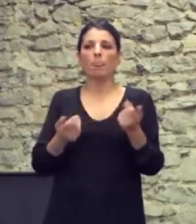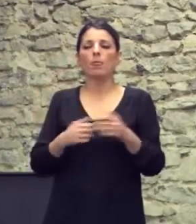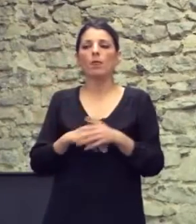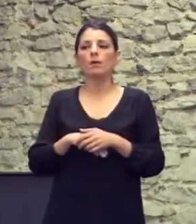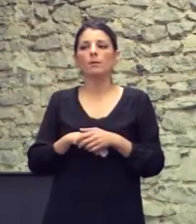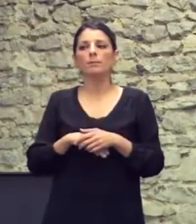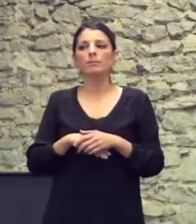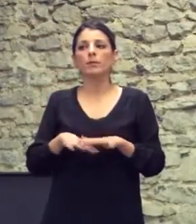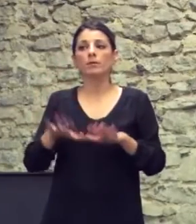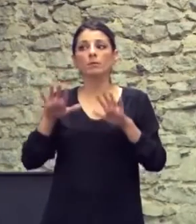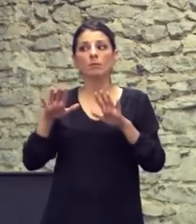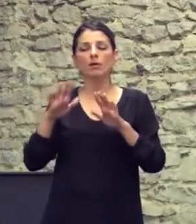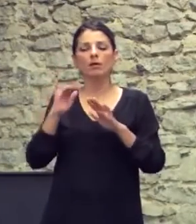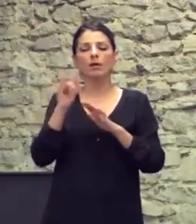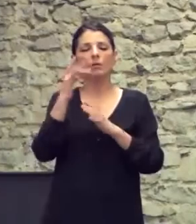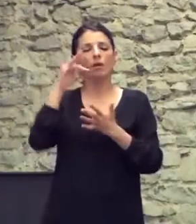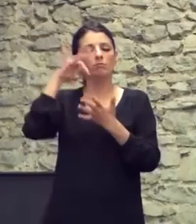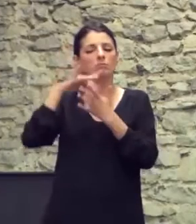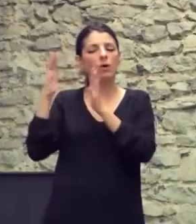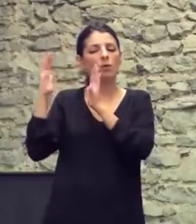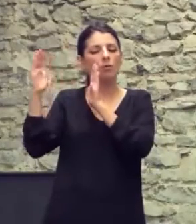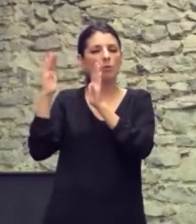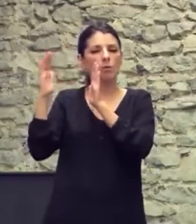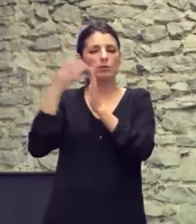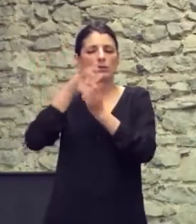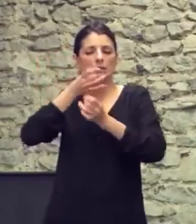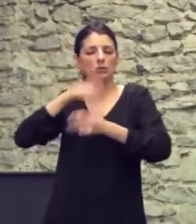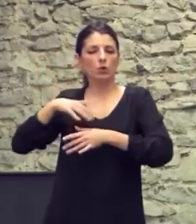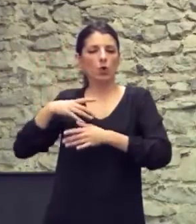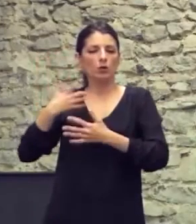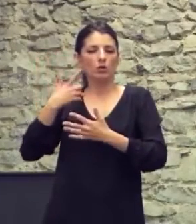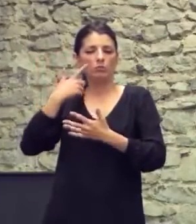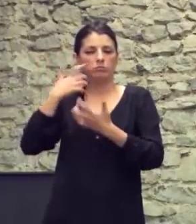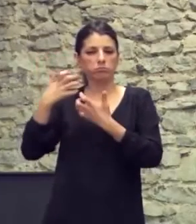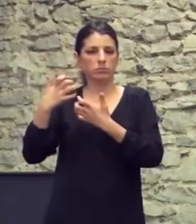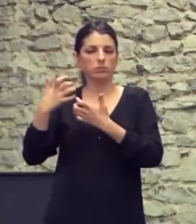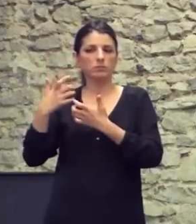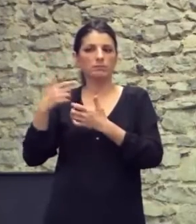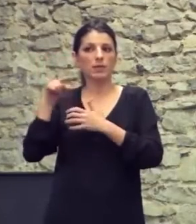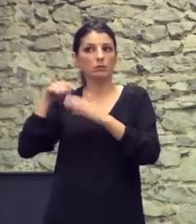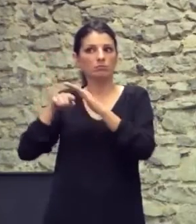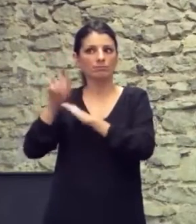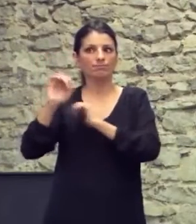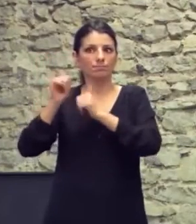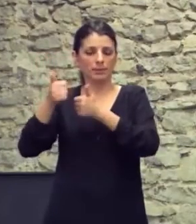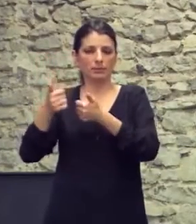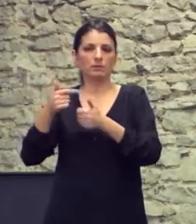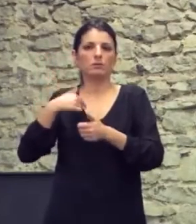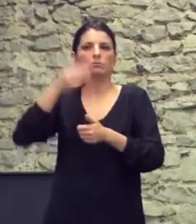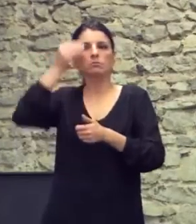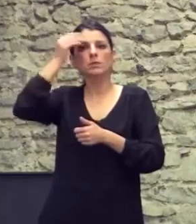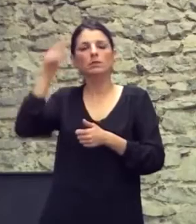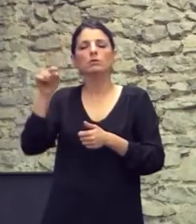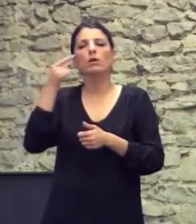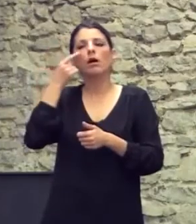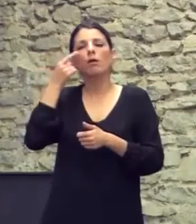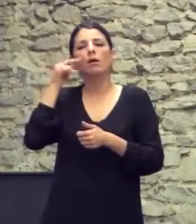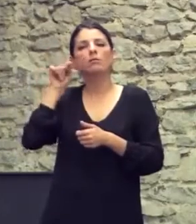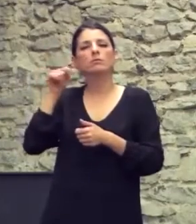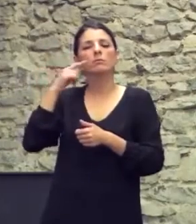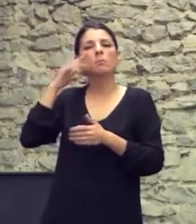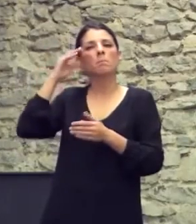momentu historiko bat zeinetan hori hasten garen banatzen, eta gaur egun nik uste dut badela momentua berpentsatzeko